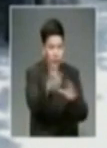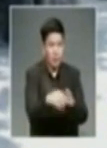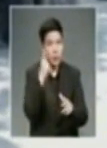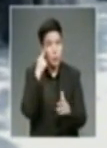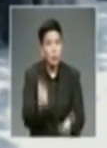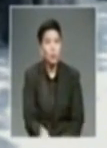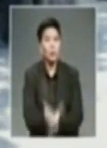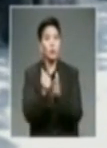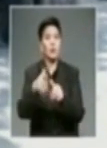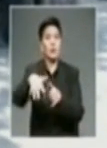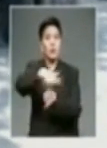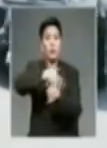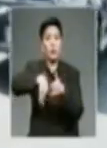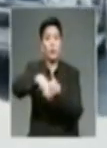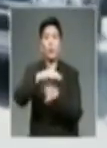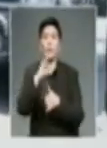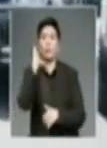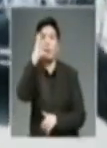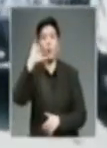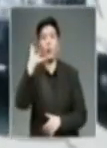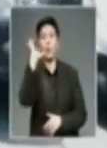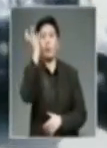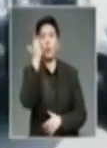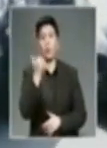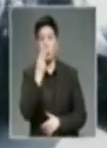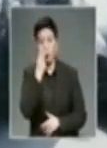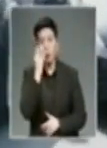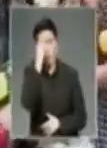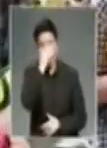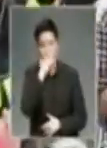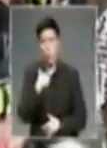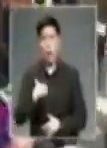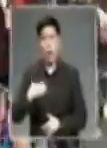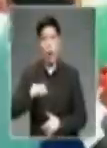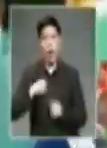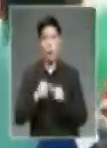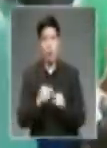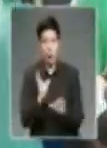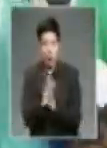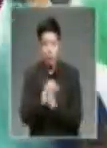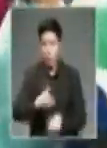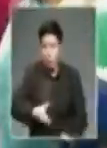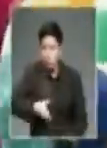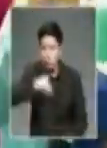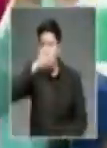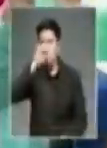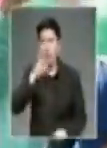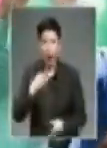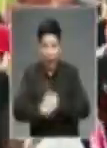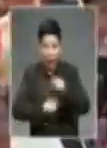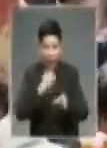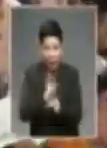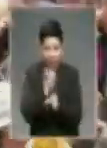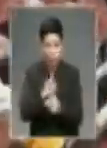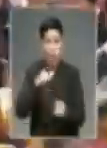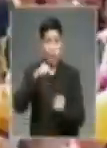แวดล้อมเนี่ยมันก็จะทำให้โลกเนี่ยให้โลกนี้ได้อยู่มากยิ่งขึ้นนะครับการดื่มสุรานะการขายสุราในพื้น